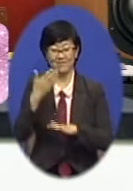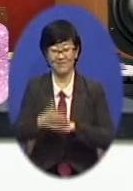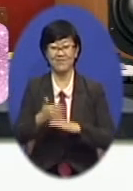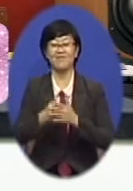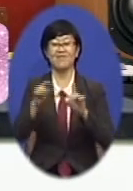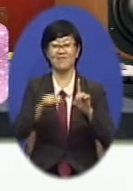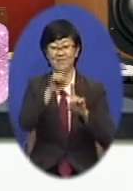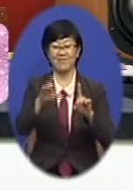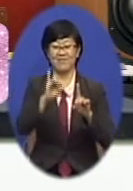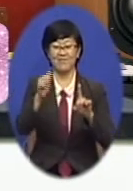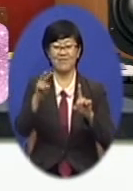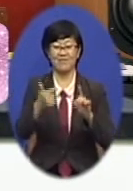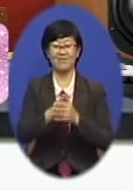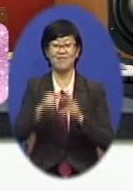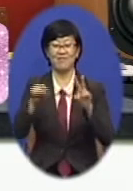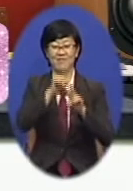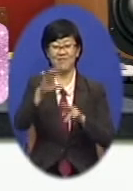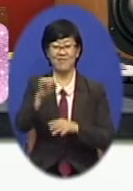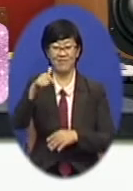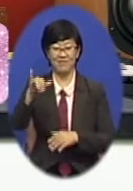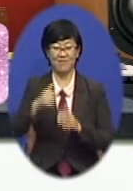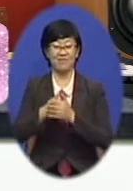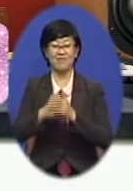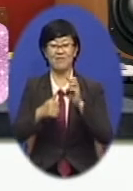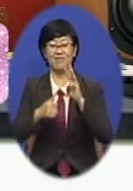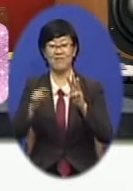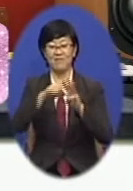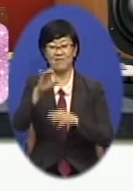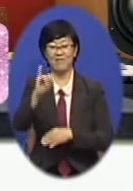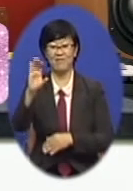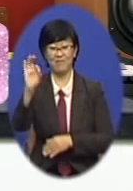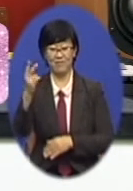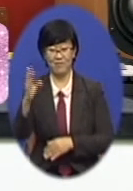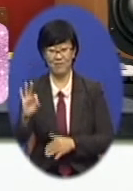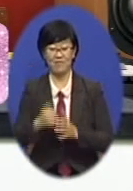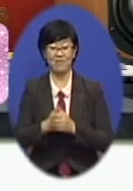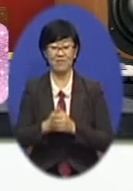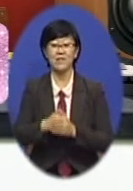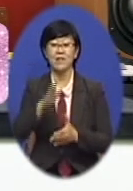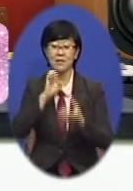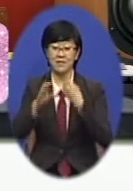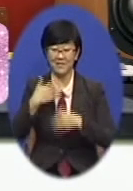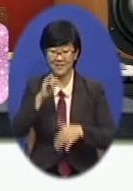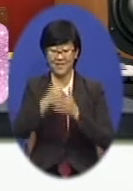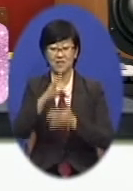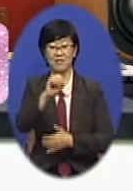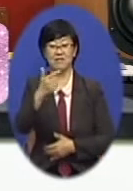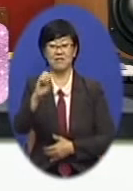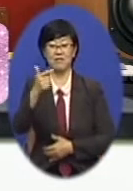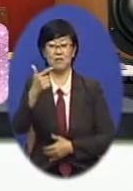자, 1번 이연, 2번 이끼, 3번 이영입니다. 네, 정답 아시는 분은